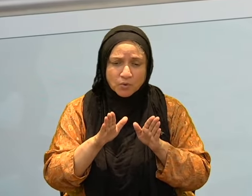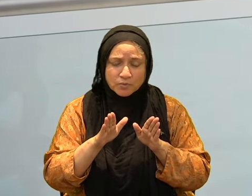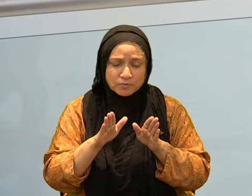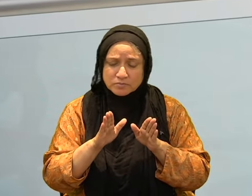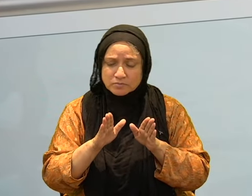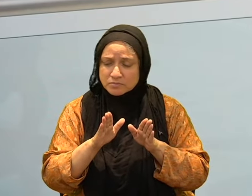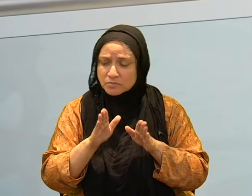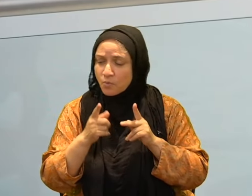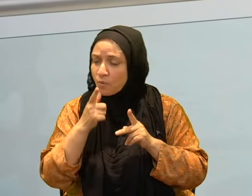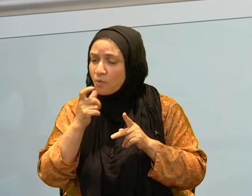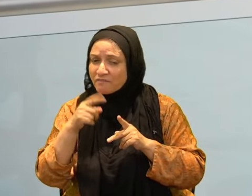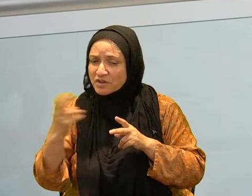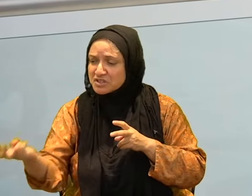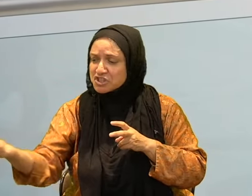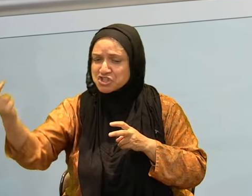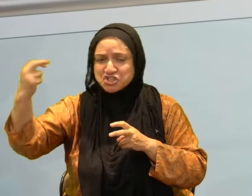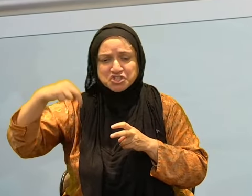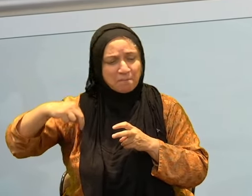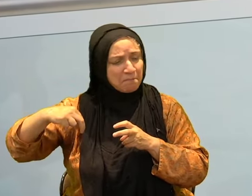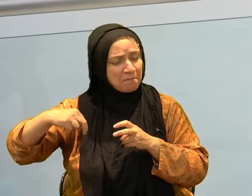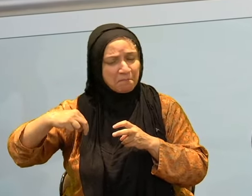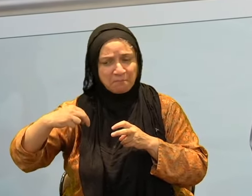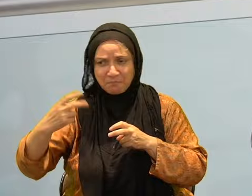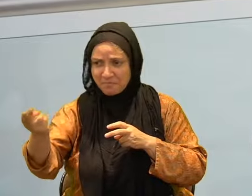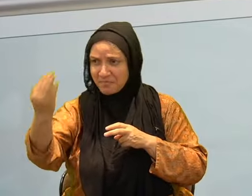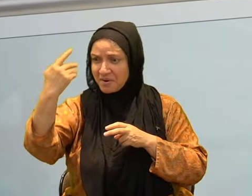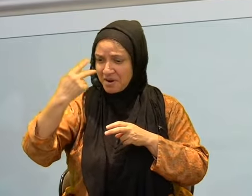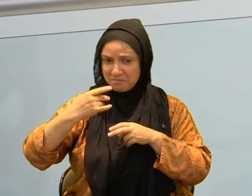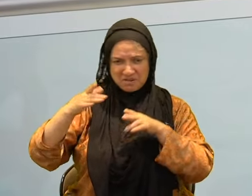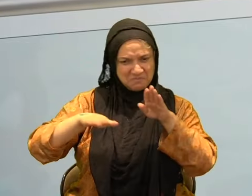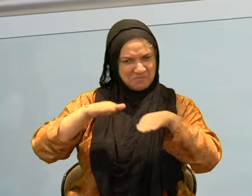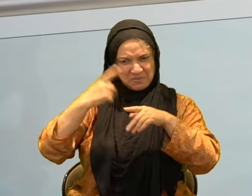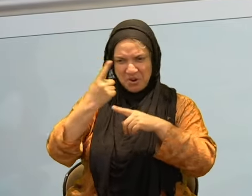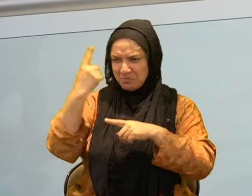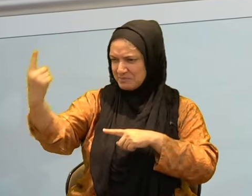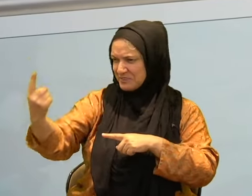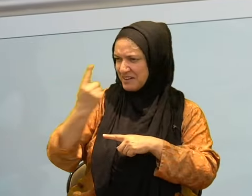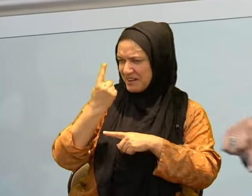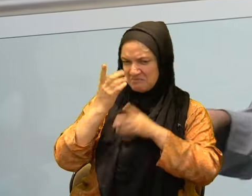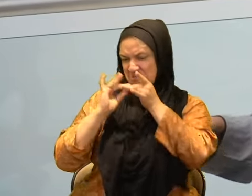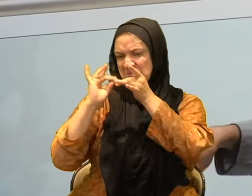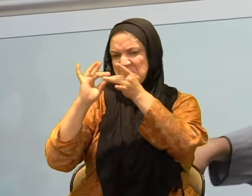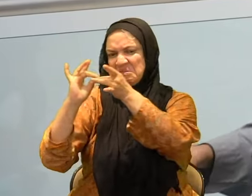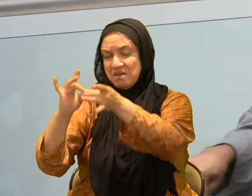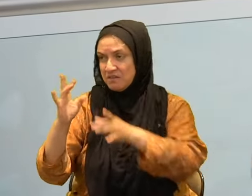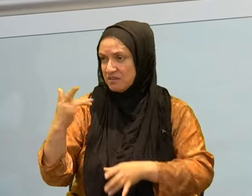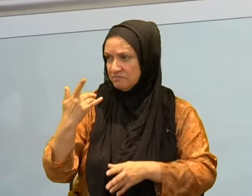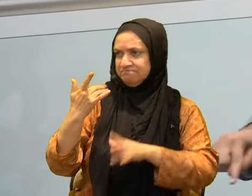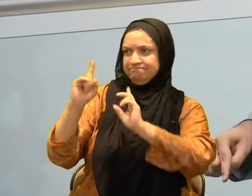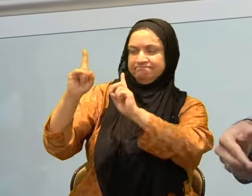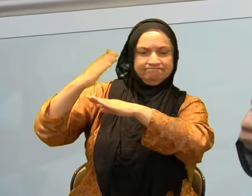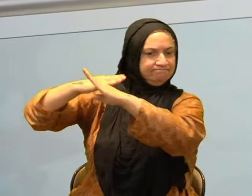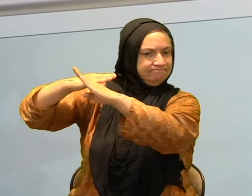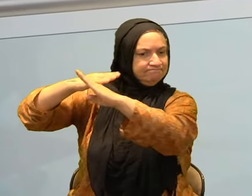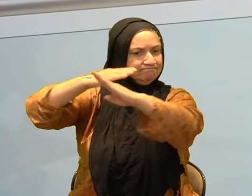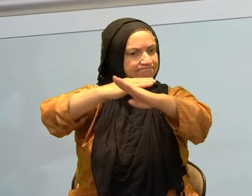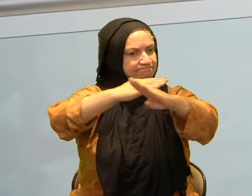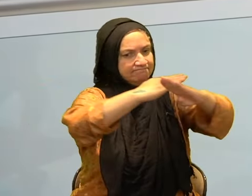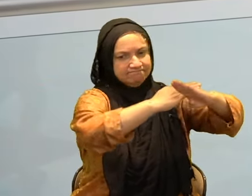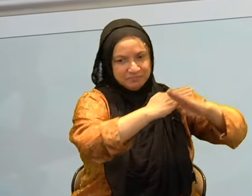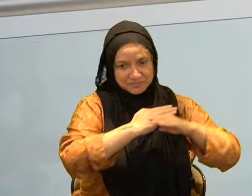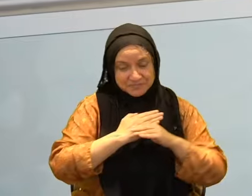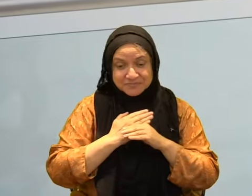permission. The Prophet ﷺ is saying, وَلِلَّهِ الْمَثَلُ الْأَعْلَى, to Allah belongs the highest example. Allah has his boundaries that